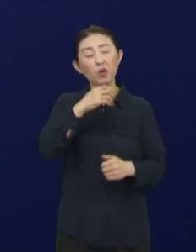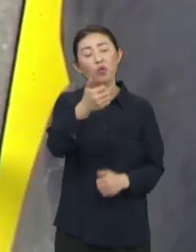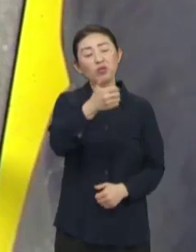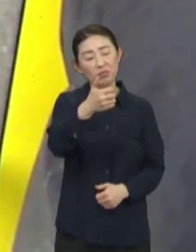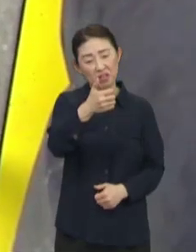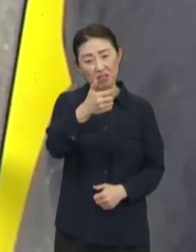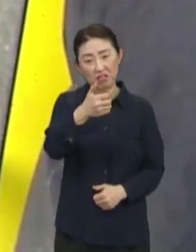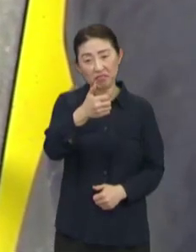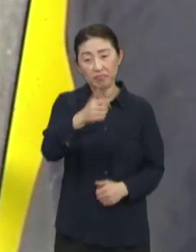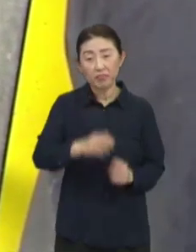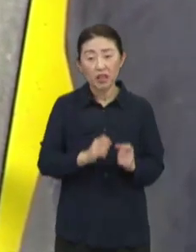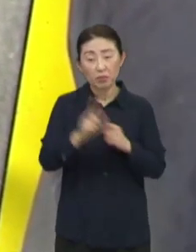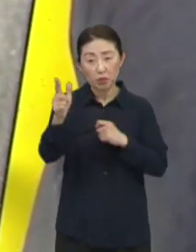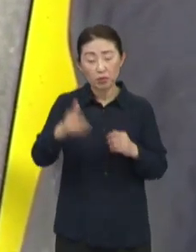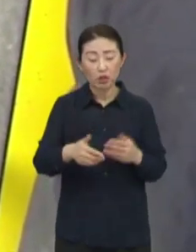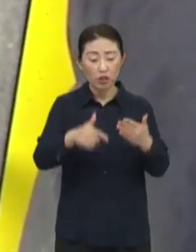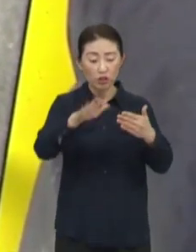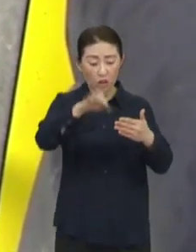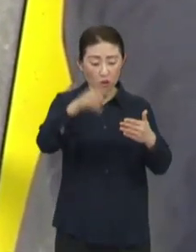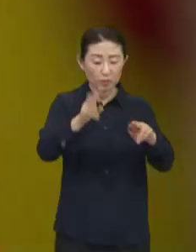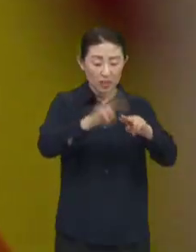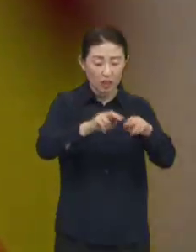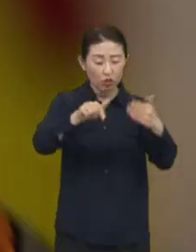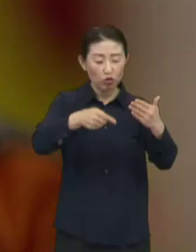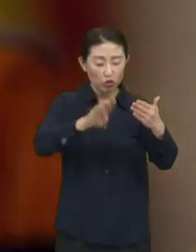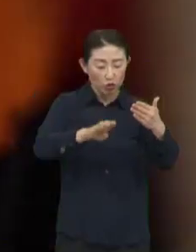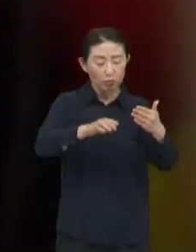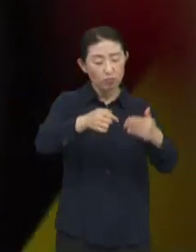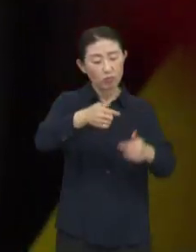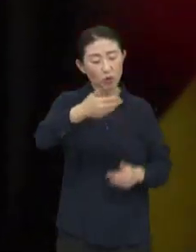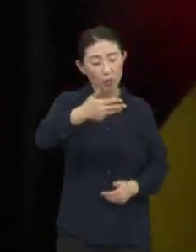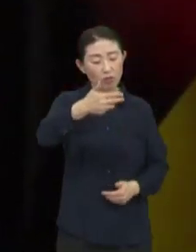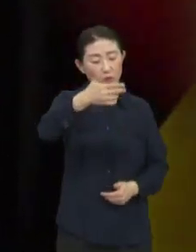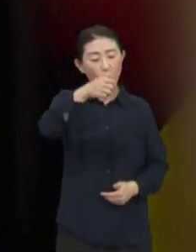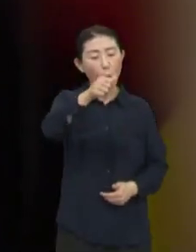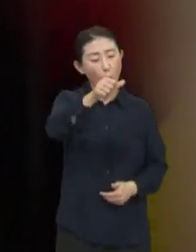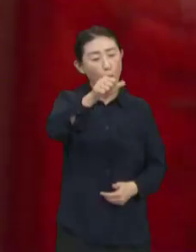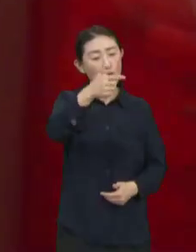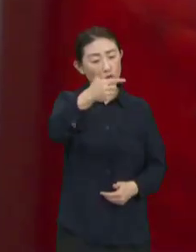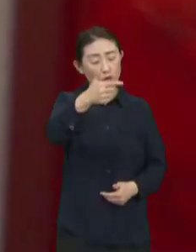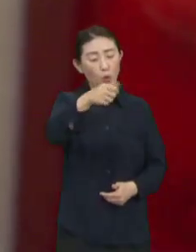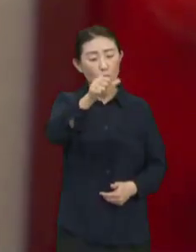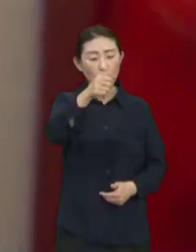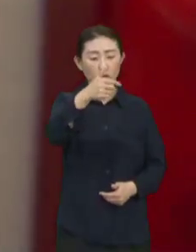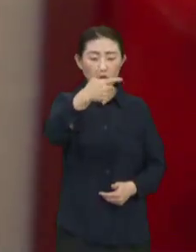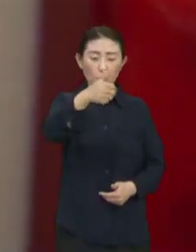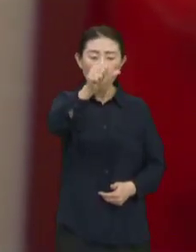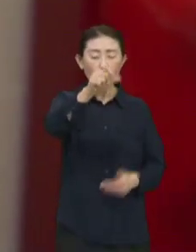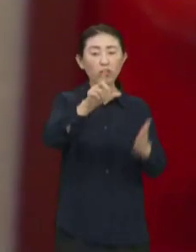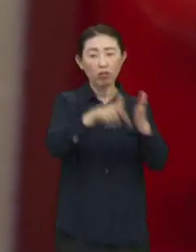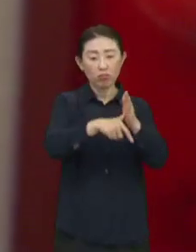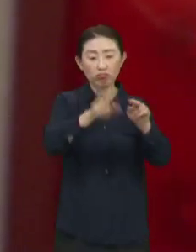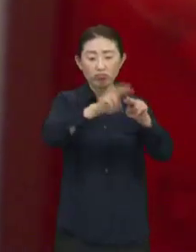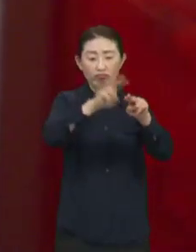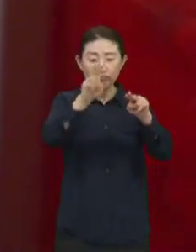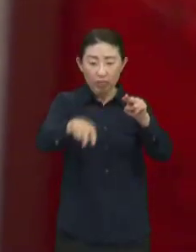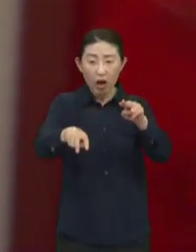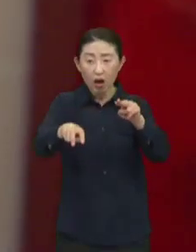50대입니다. 보통 9급에서 시작해 5에서 6급으로 정년을 맞이하는 일반 공무원에 비하면 승진이